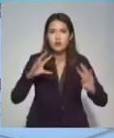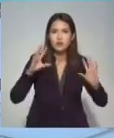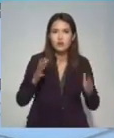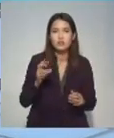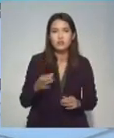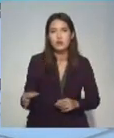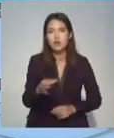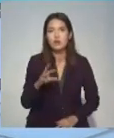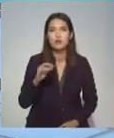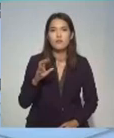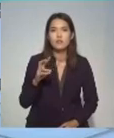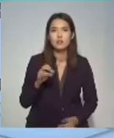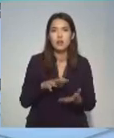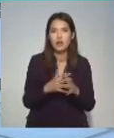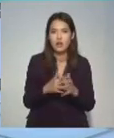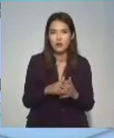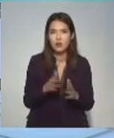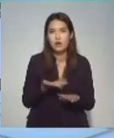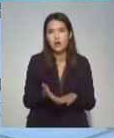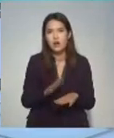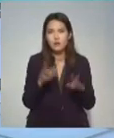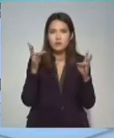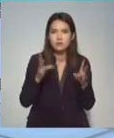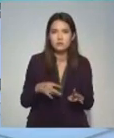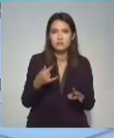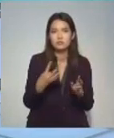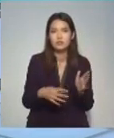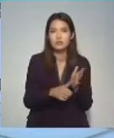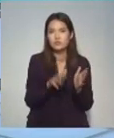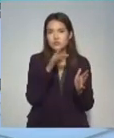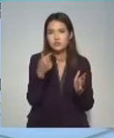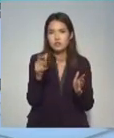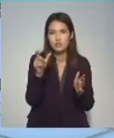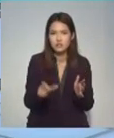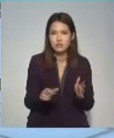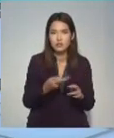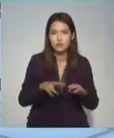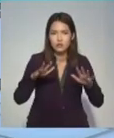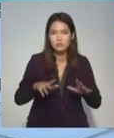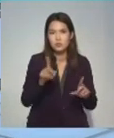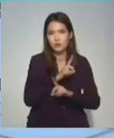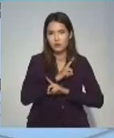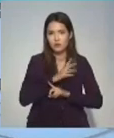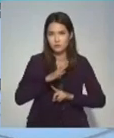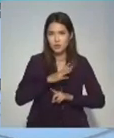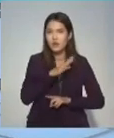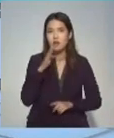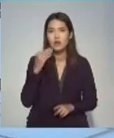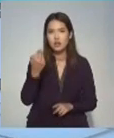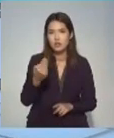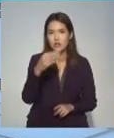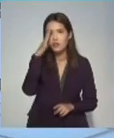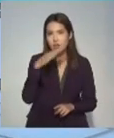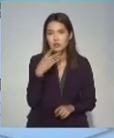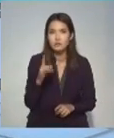ауданының орталығы Явленка ауылында болды. Ауыр жарақат салдарынан 46 жастағы ер адам сол жерде көз жұмған. Әке мен бала